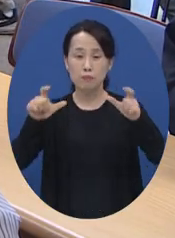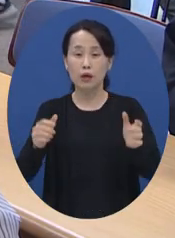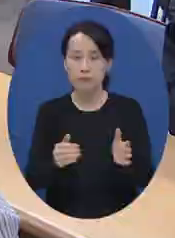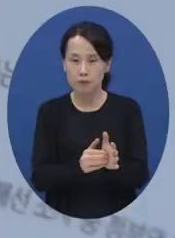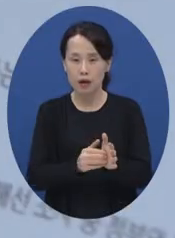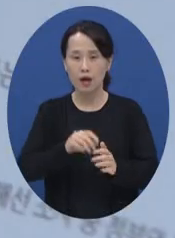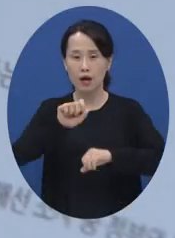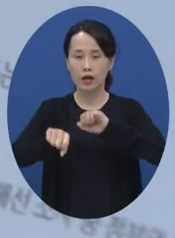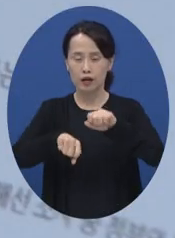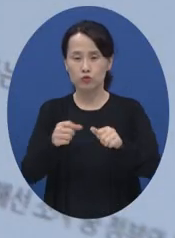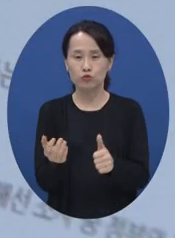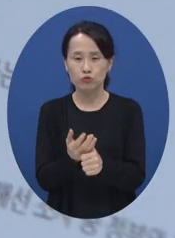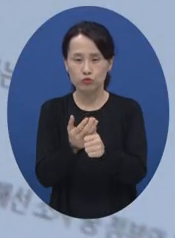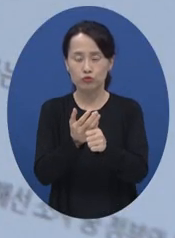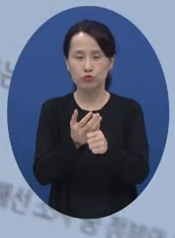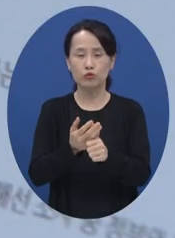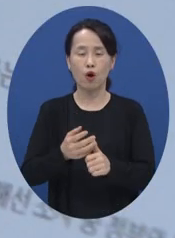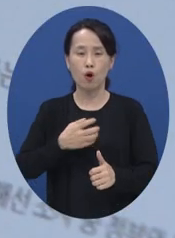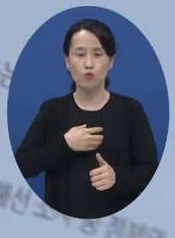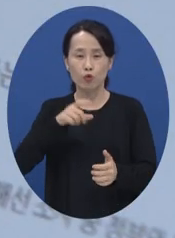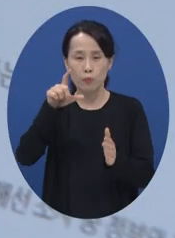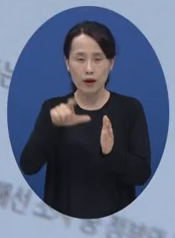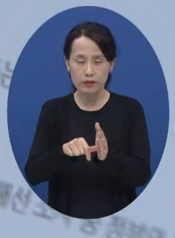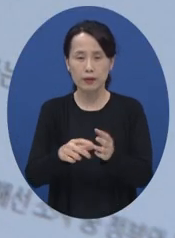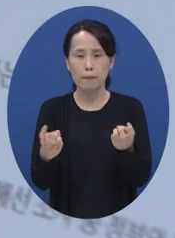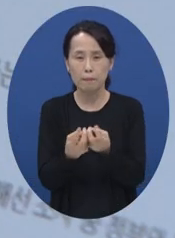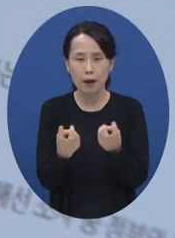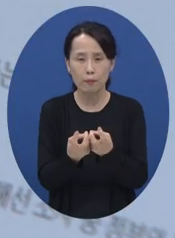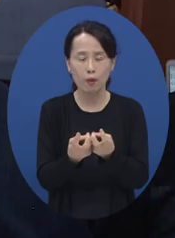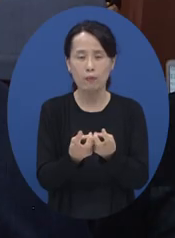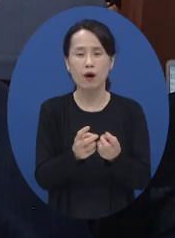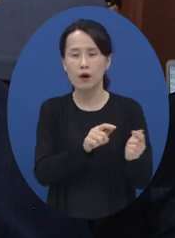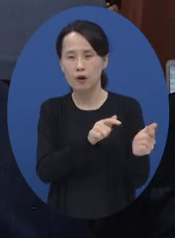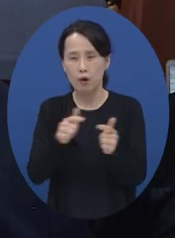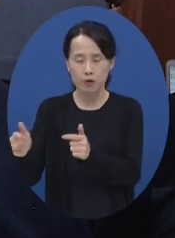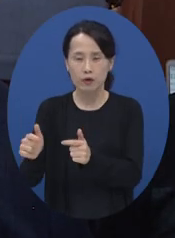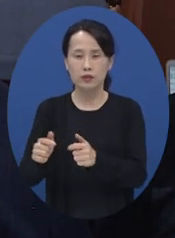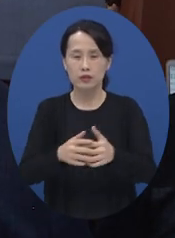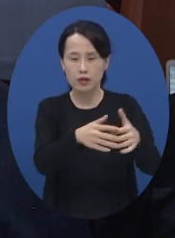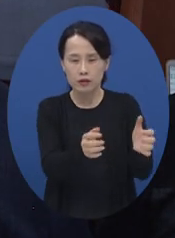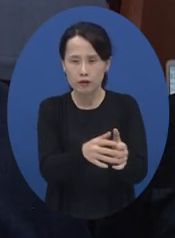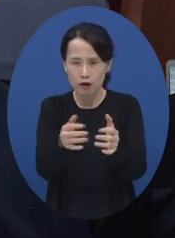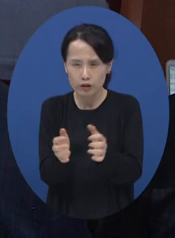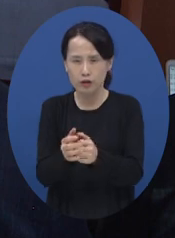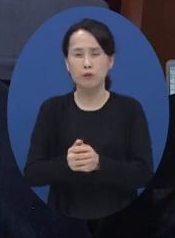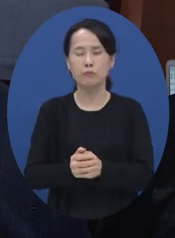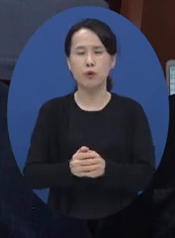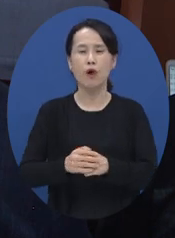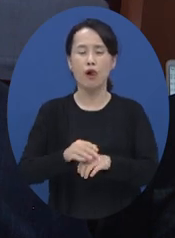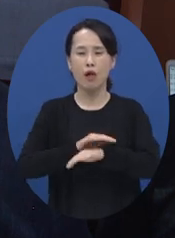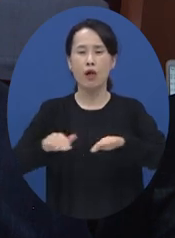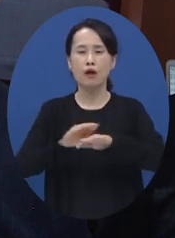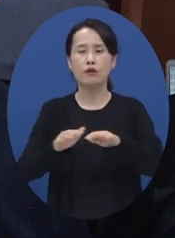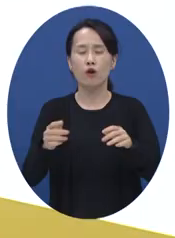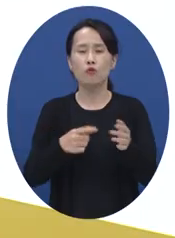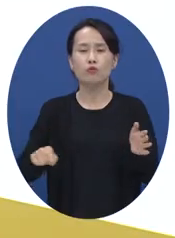대응 매뉴얼과 아프리카 돼지열병 긴급 행동 지침에 따른 기간별 방역 조치 등에